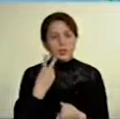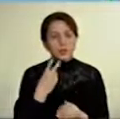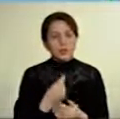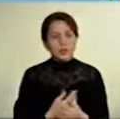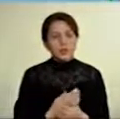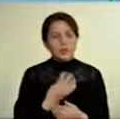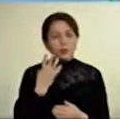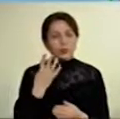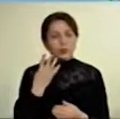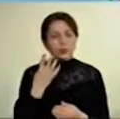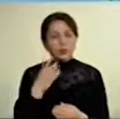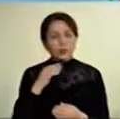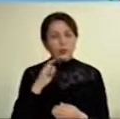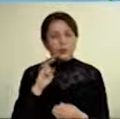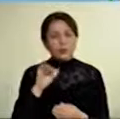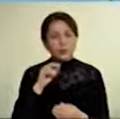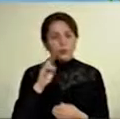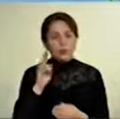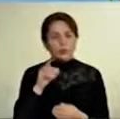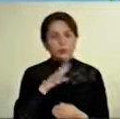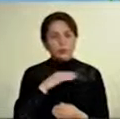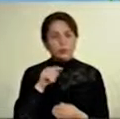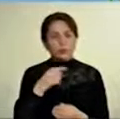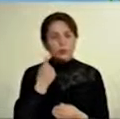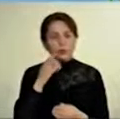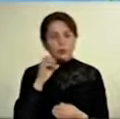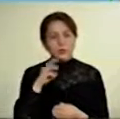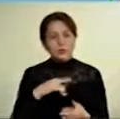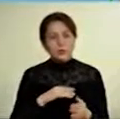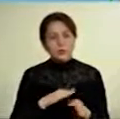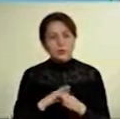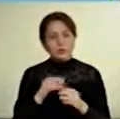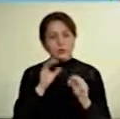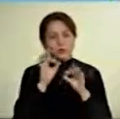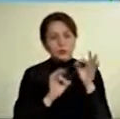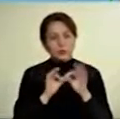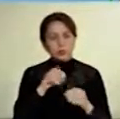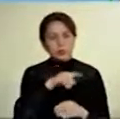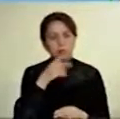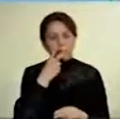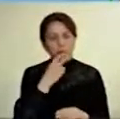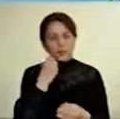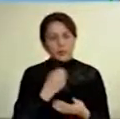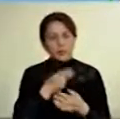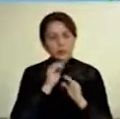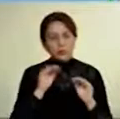4 bo'lakka bo'lib, ularni 1 sm qilib o'lchaydigan bo'lsak, ularni ko'ring aziz o'quvchilar.